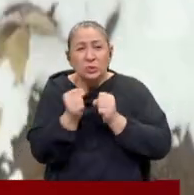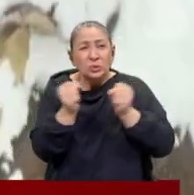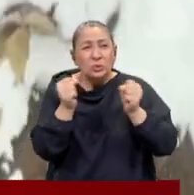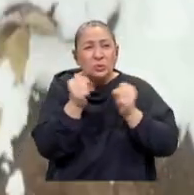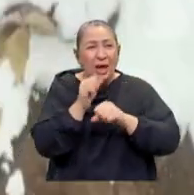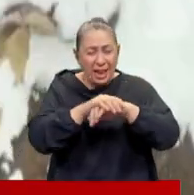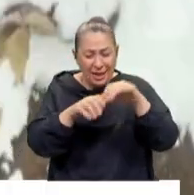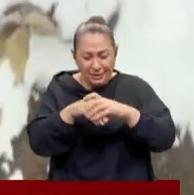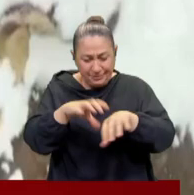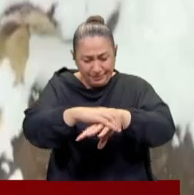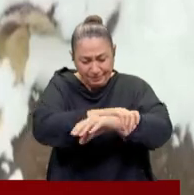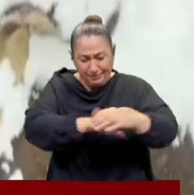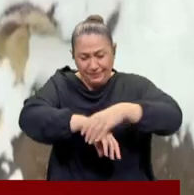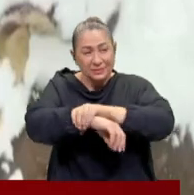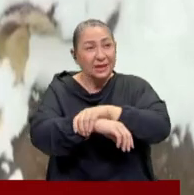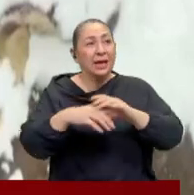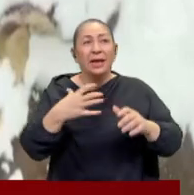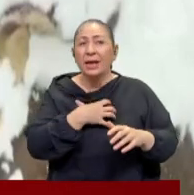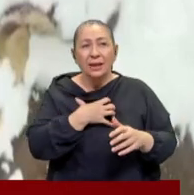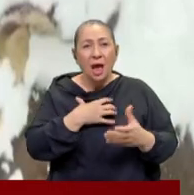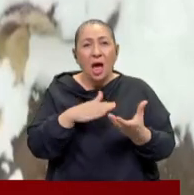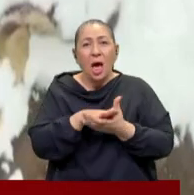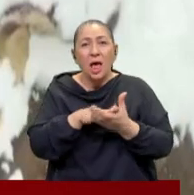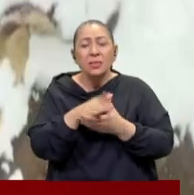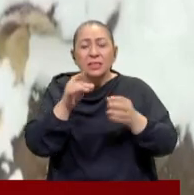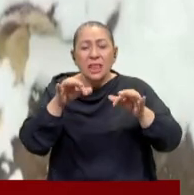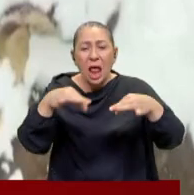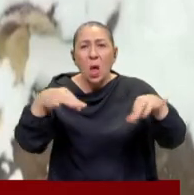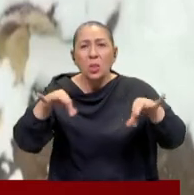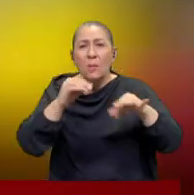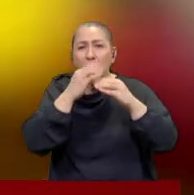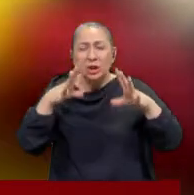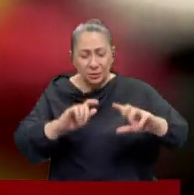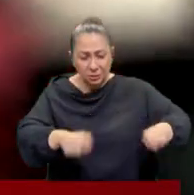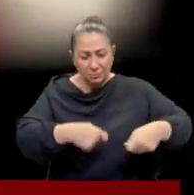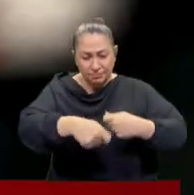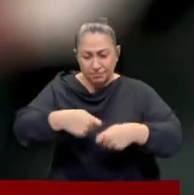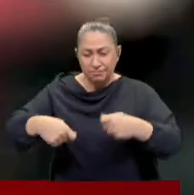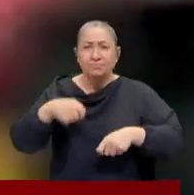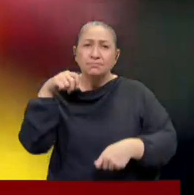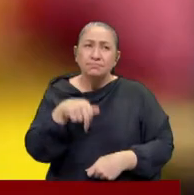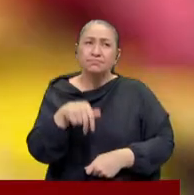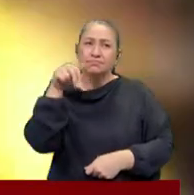üzere olan ellerine geçirdi. Kendisi ise ayaklarına bir naylon poşet sardı.